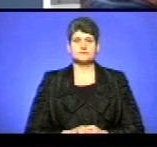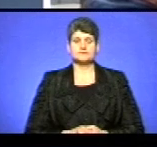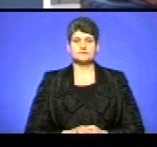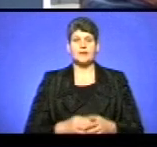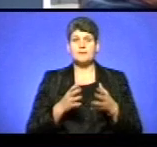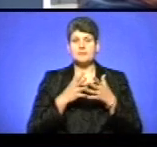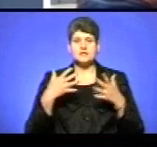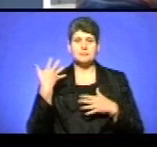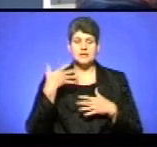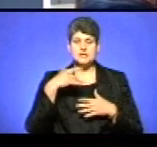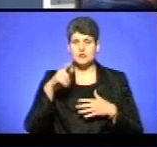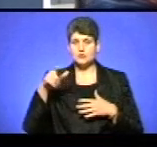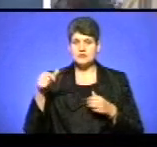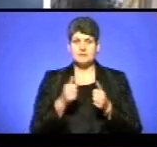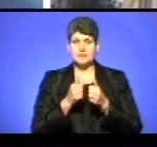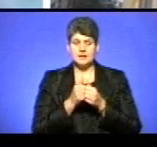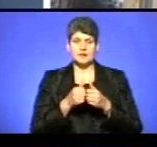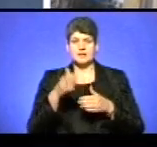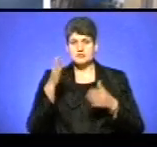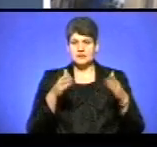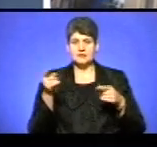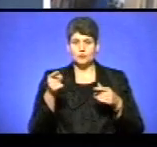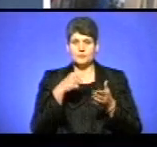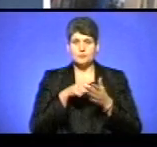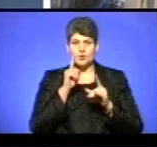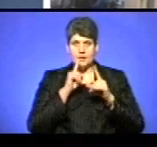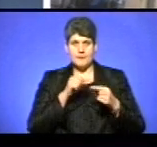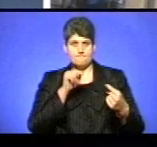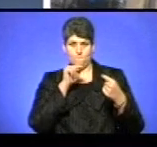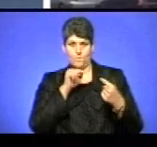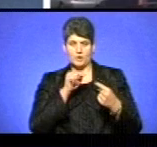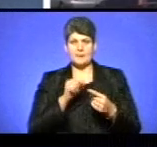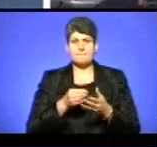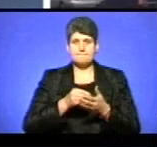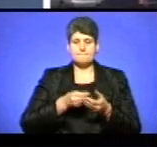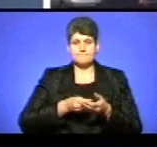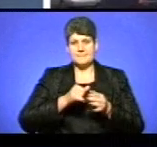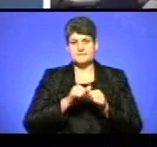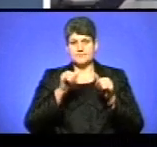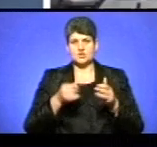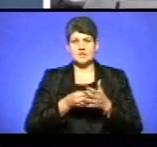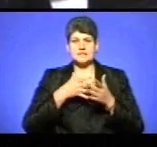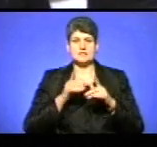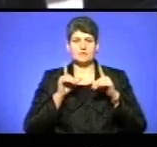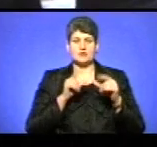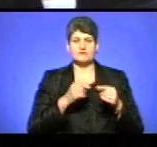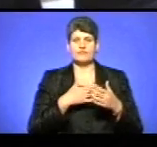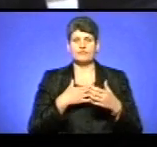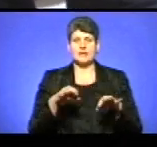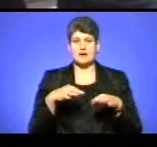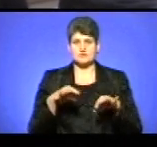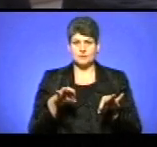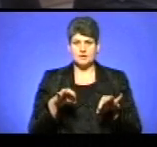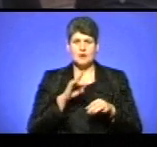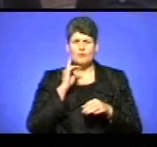Понад 50 осіб під стінами Тернопільської міськради протестували проти підняття цін за проїзд у громадському транспорті. Молодь, яка